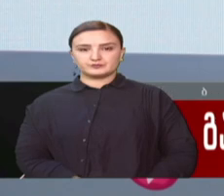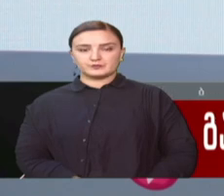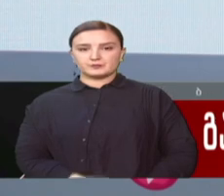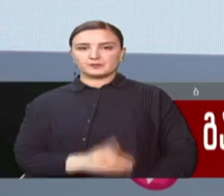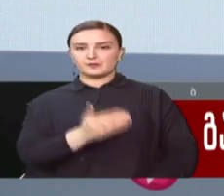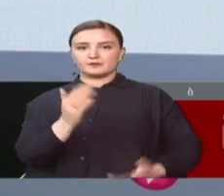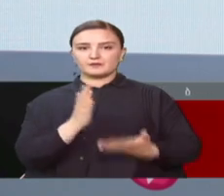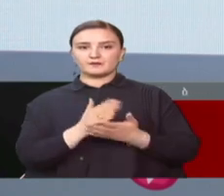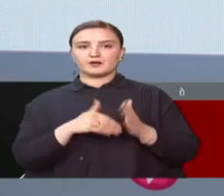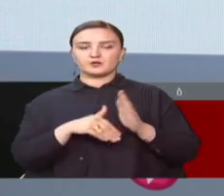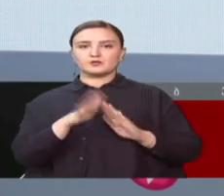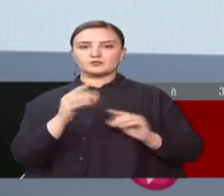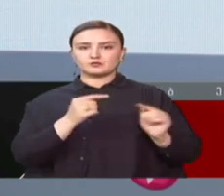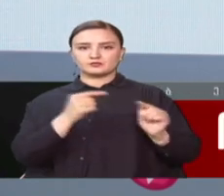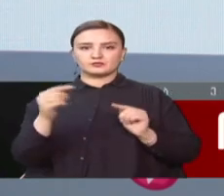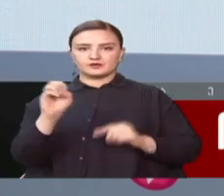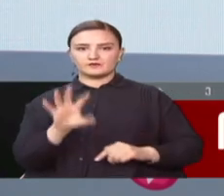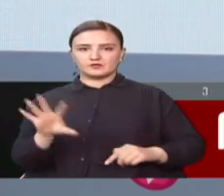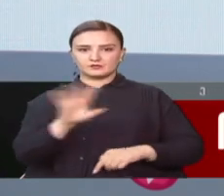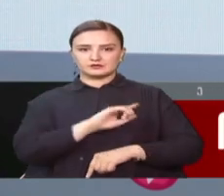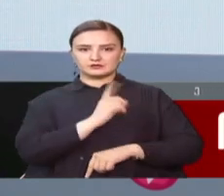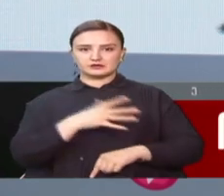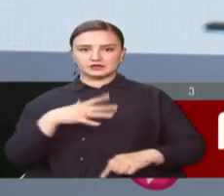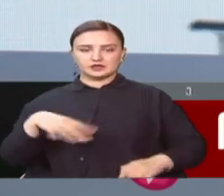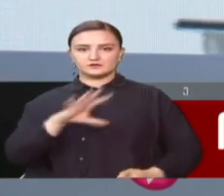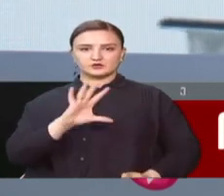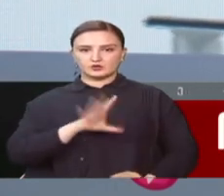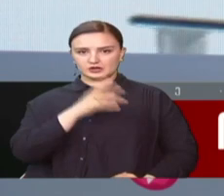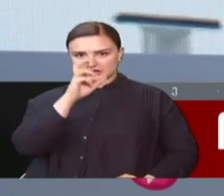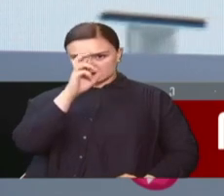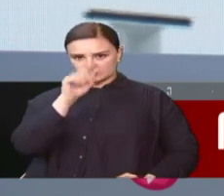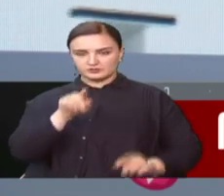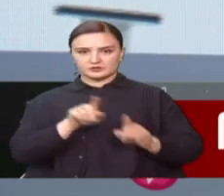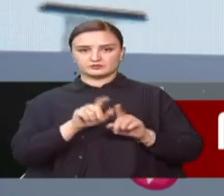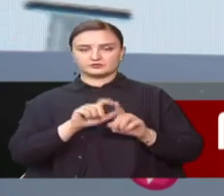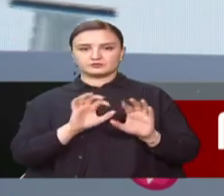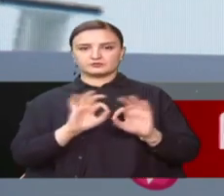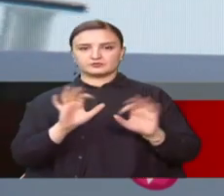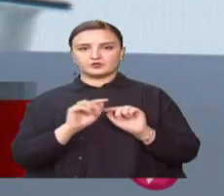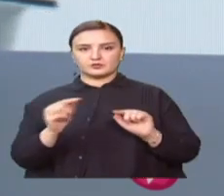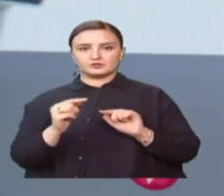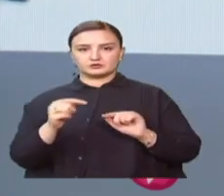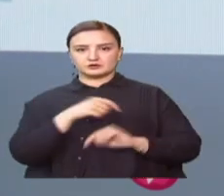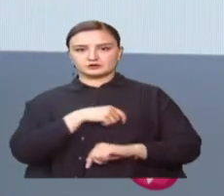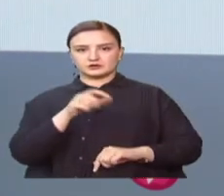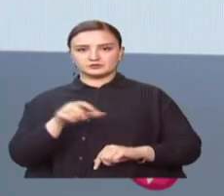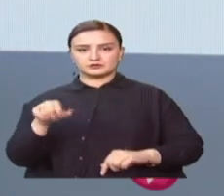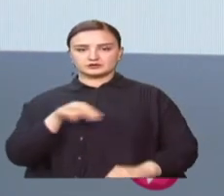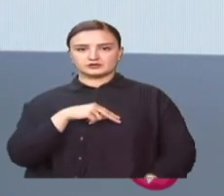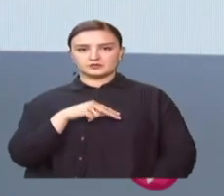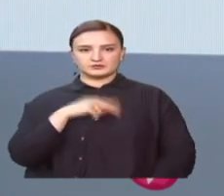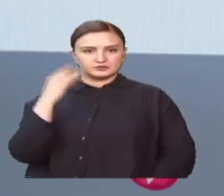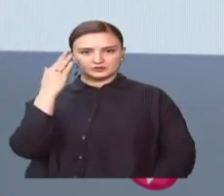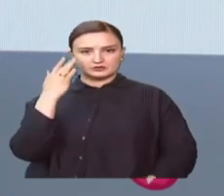Тогда хардвелзе упрямит и досалури заларом, или сакартвел сколия хели суплебаш. Я сами марта упоседанема депутат махати декану идем са парламента умрали